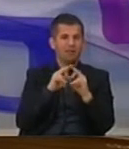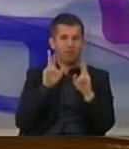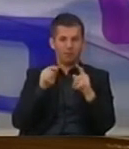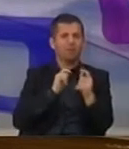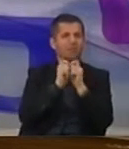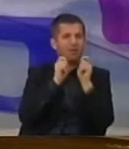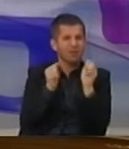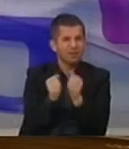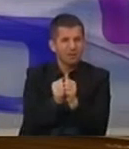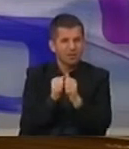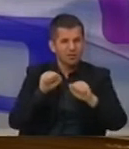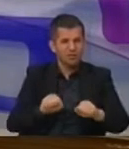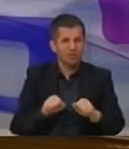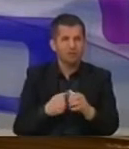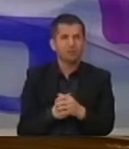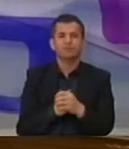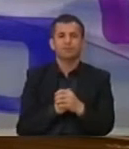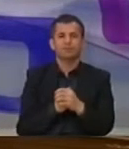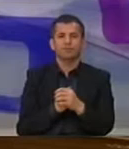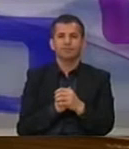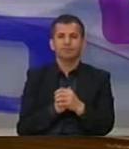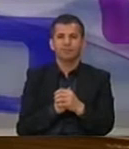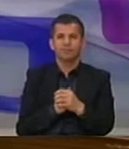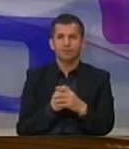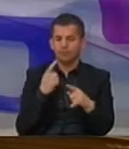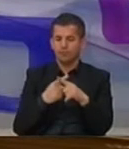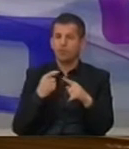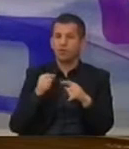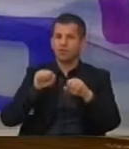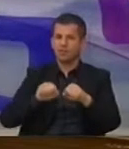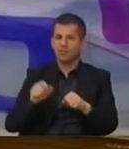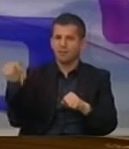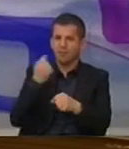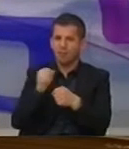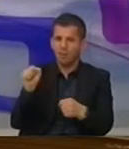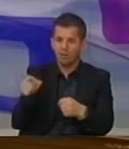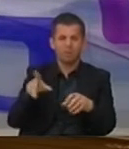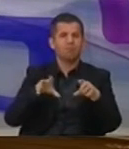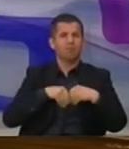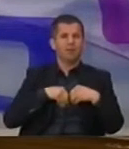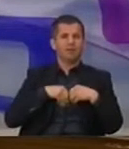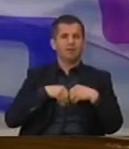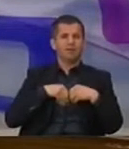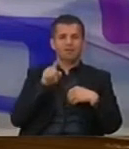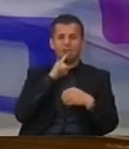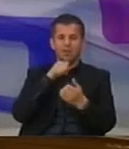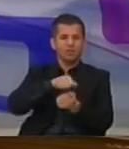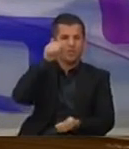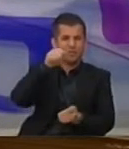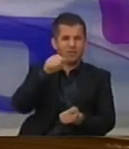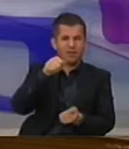marrëveshja e qeverisë son me qeverinë e Bosnjë-Hercegovinës për njohjen reciproke të